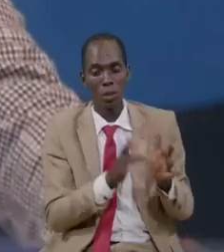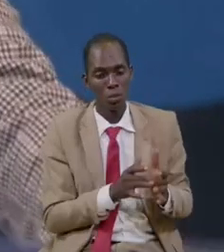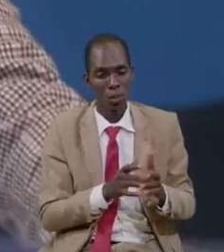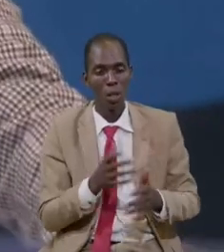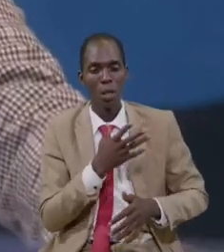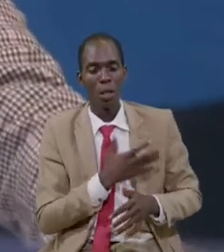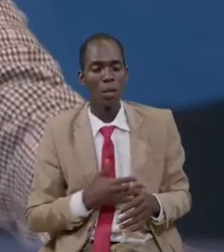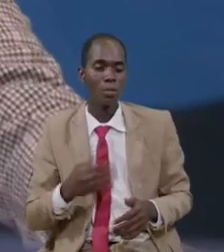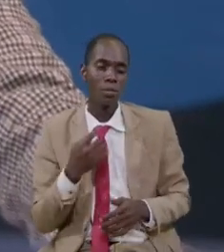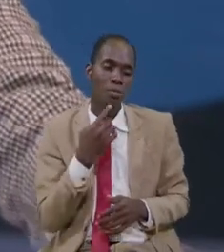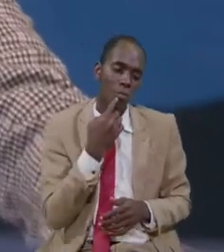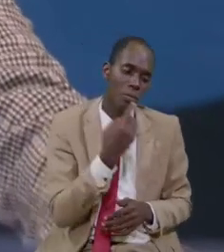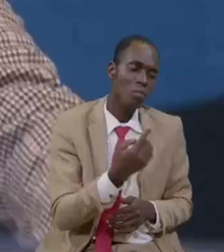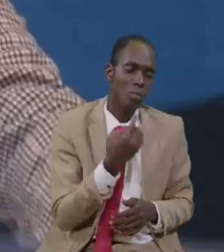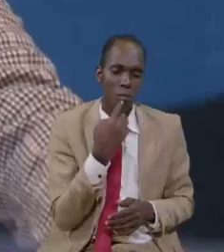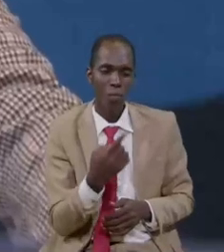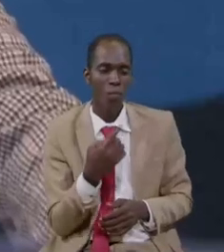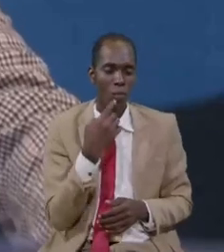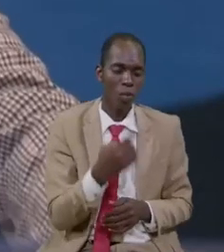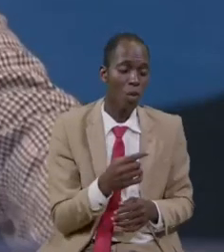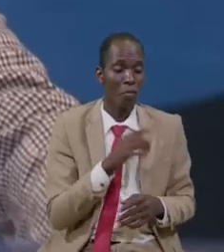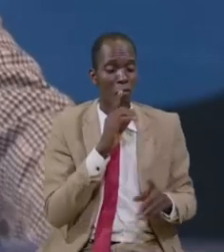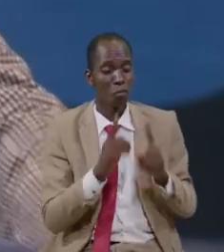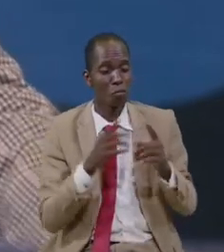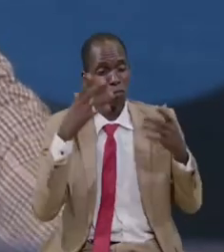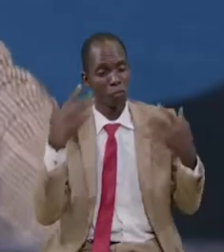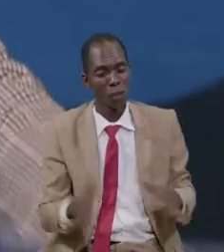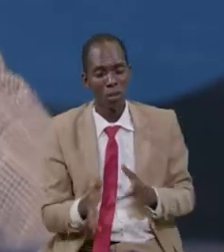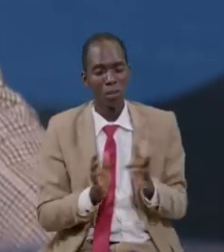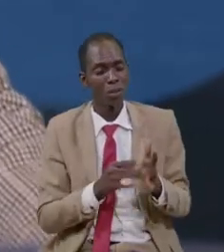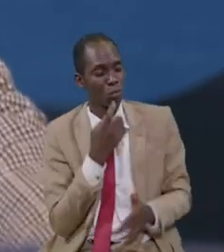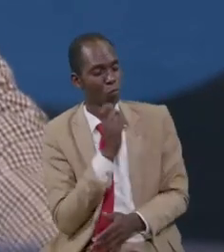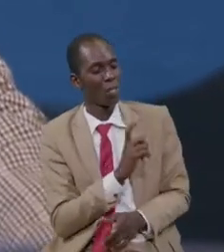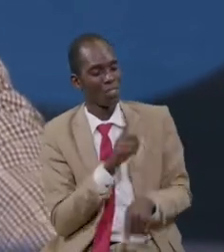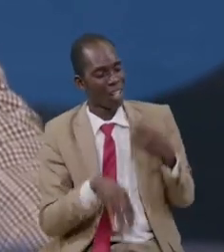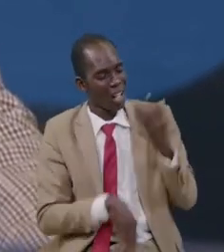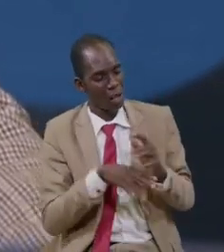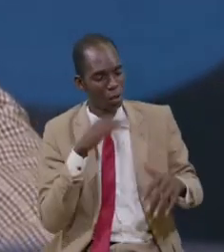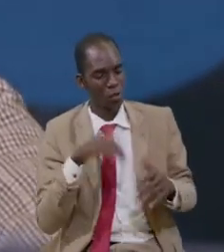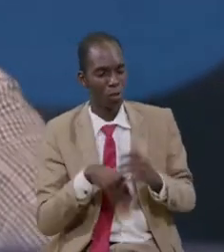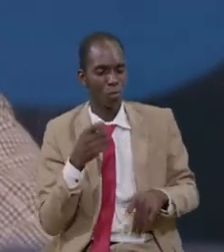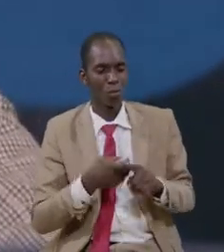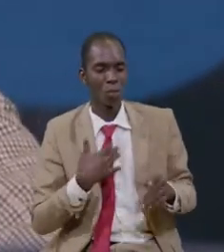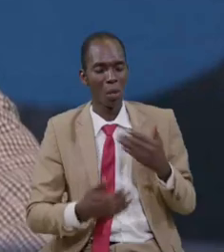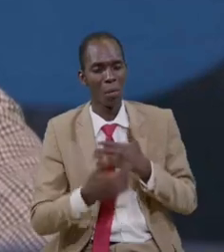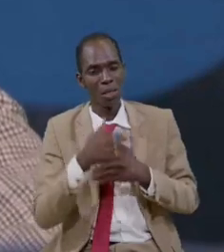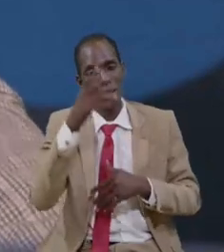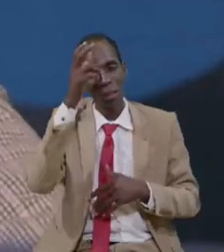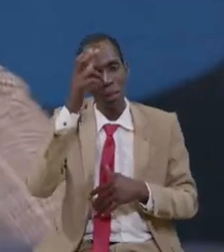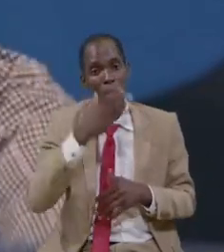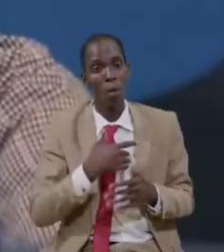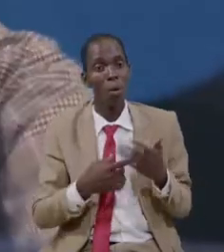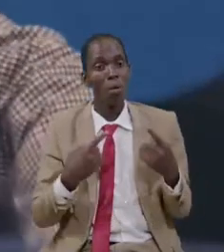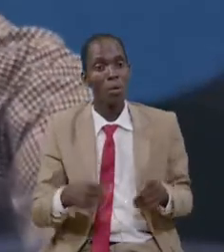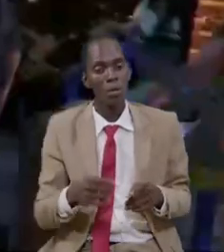Quand il a fini la phrase, Jésus a dit, arrière de moi, Satan. Et il s'est retrouvé